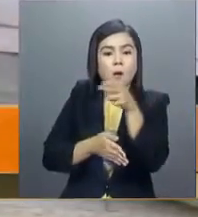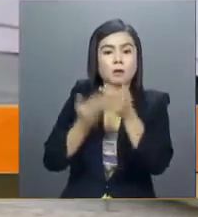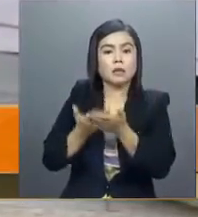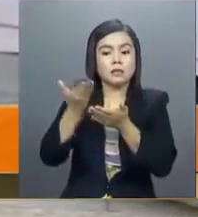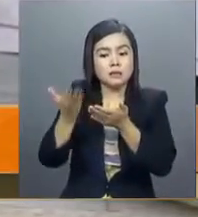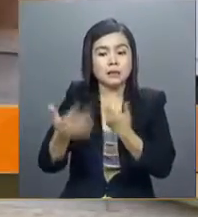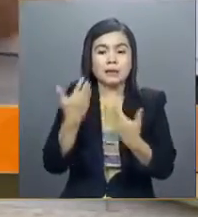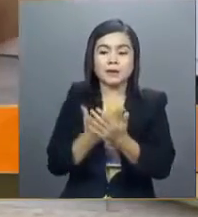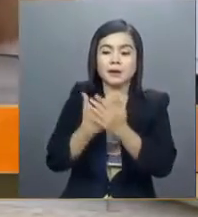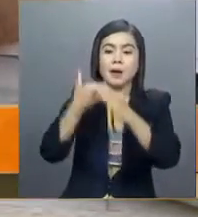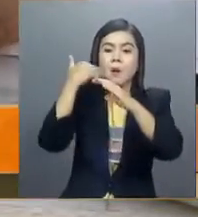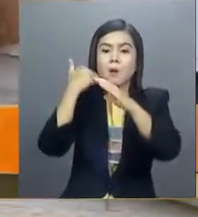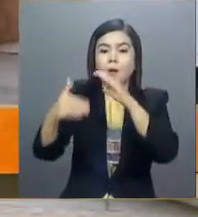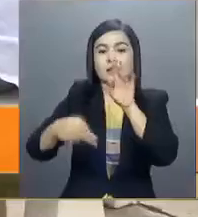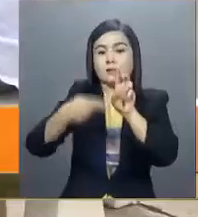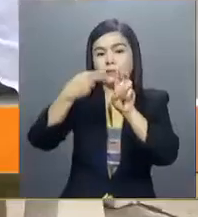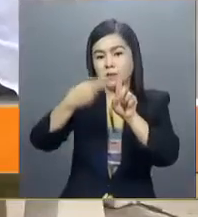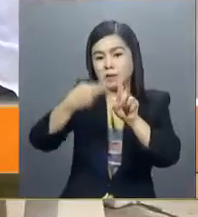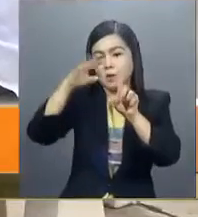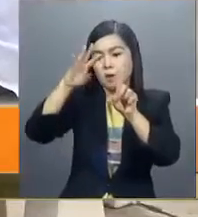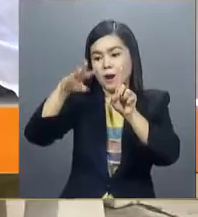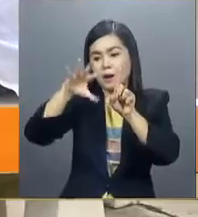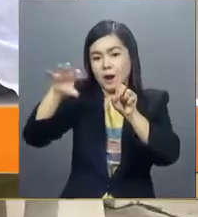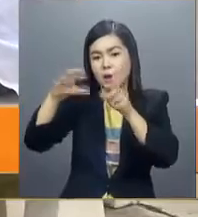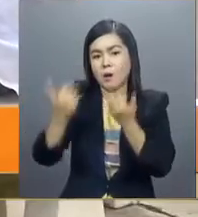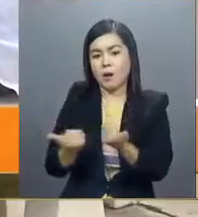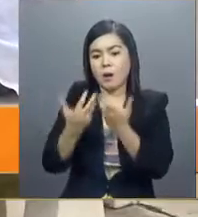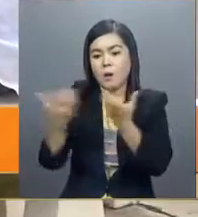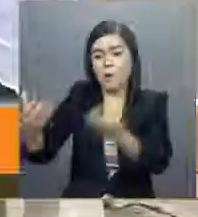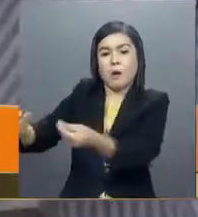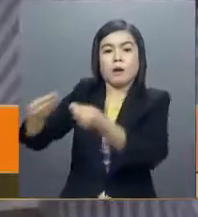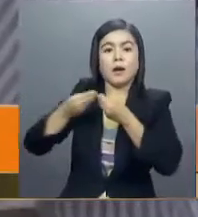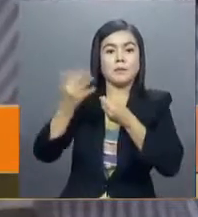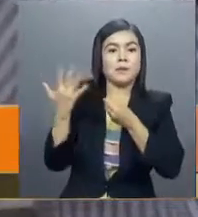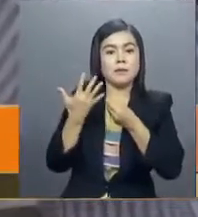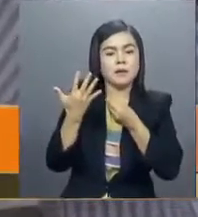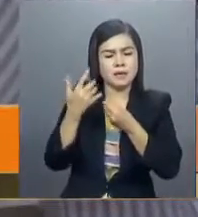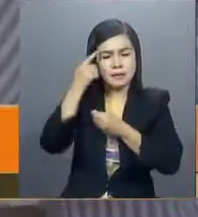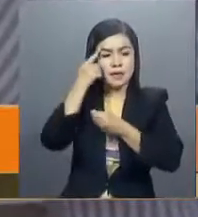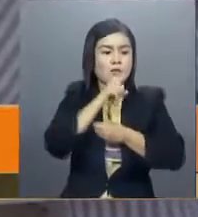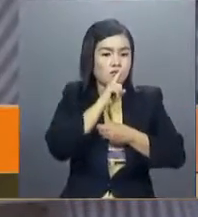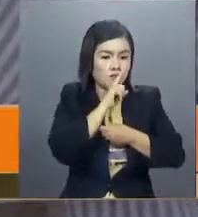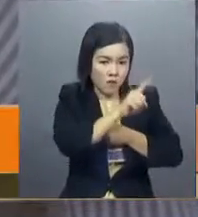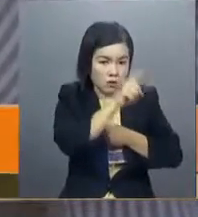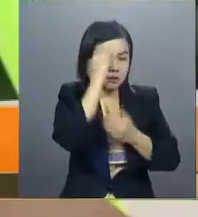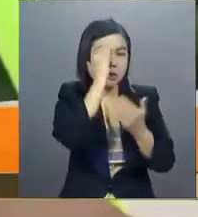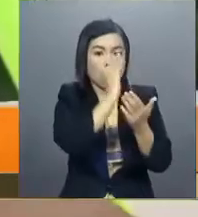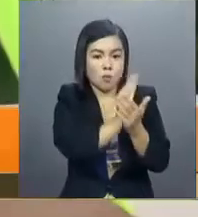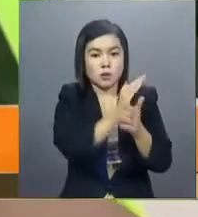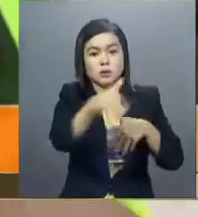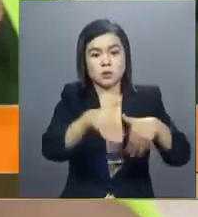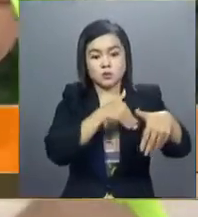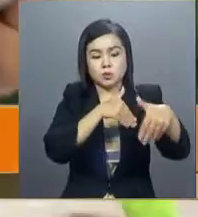จากโอนเงินให้ 16,500 บาทกลับไม่ได้รับเลขพัสดุจากผู้ขายจึงเข้าแจ้งความกับสถานีตำรวจในพื้น